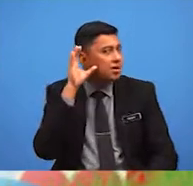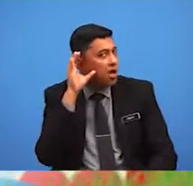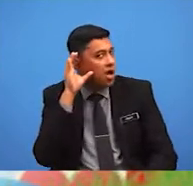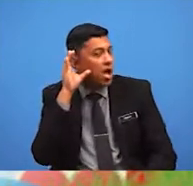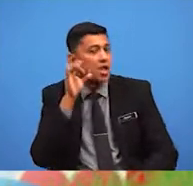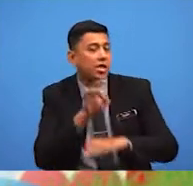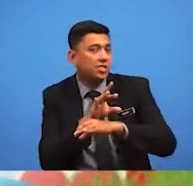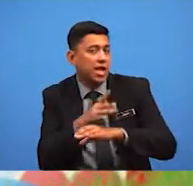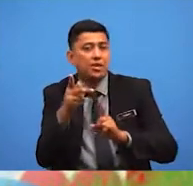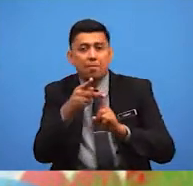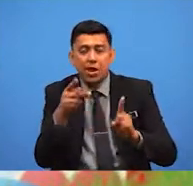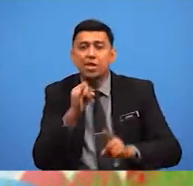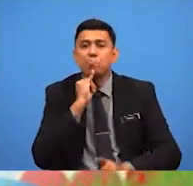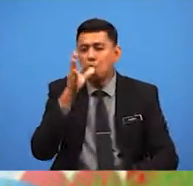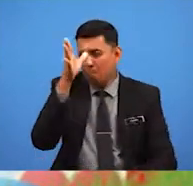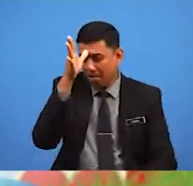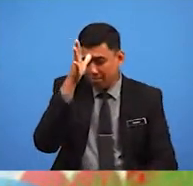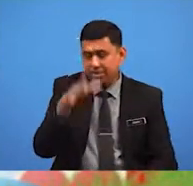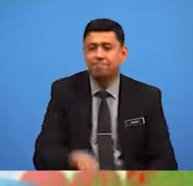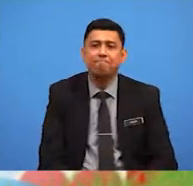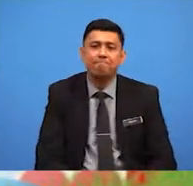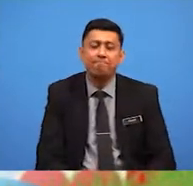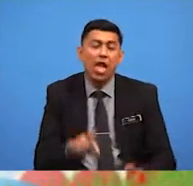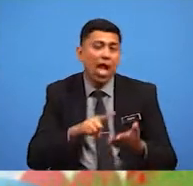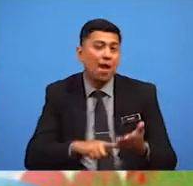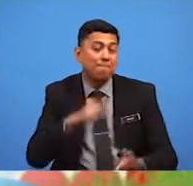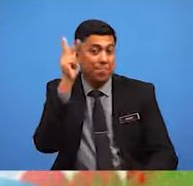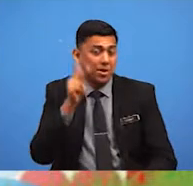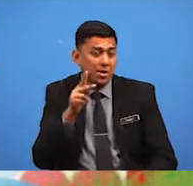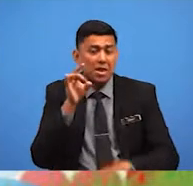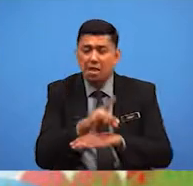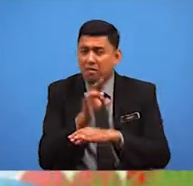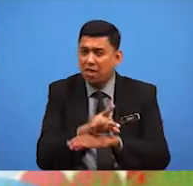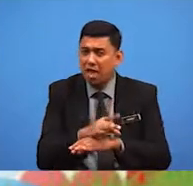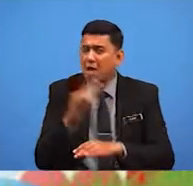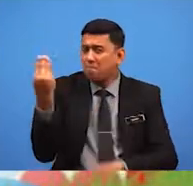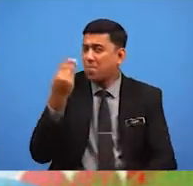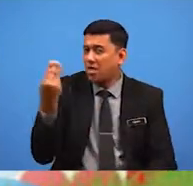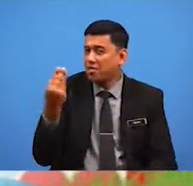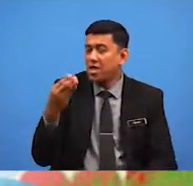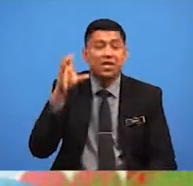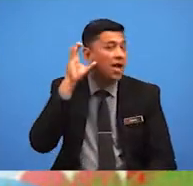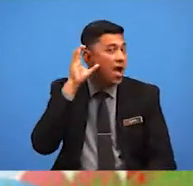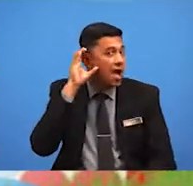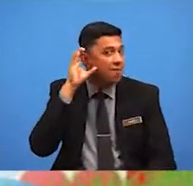ibu bapa, bukan? Apakah nasihat yang biasanya murid-murid dengar?